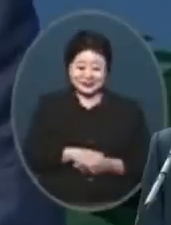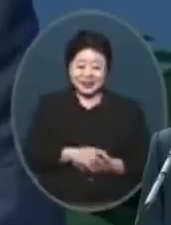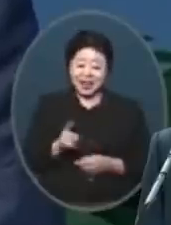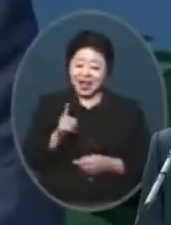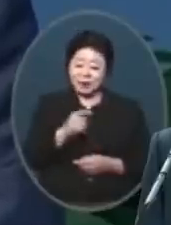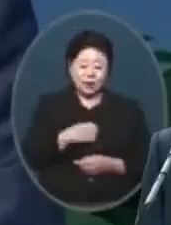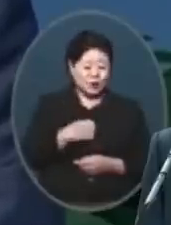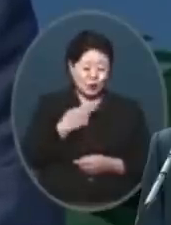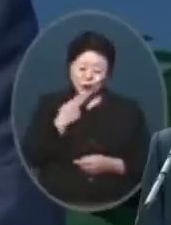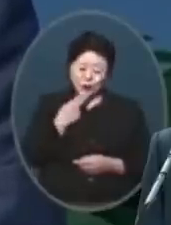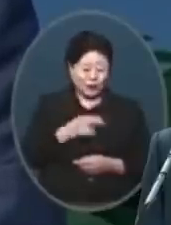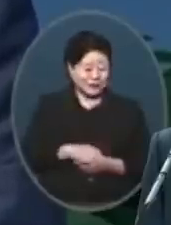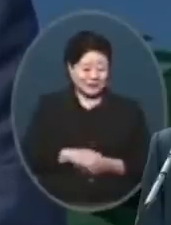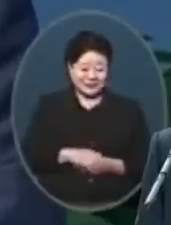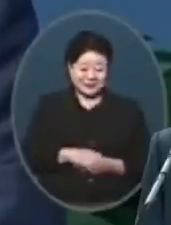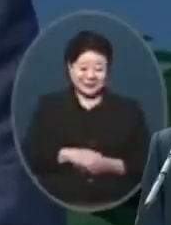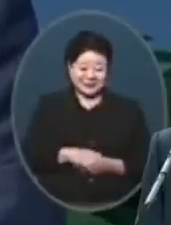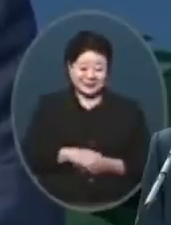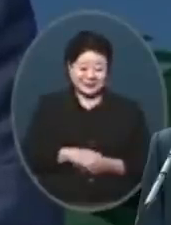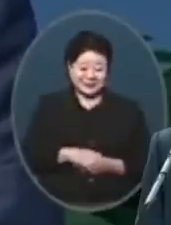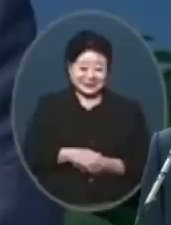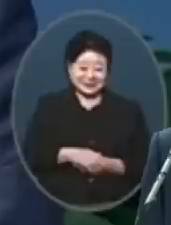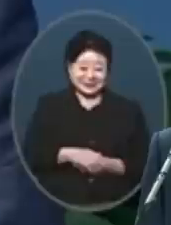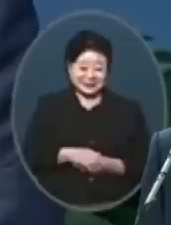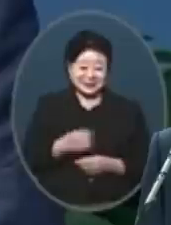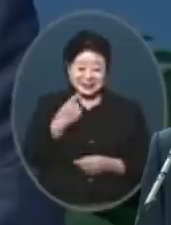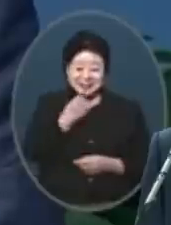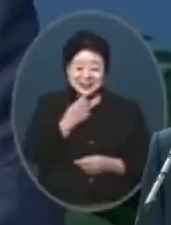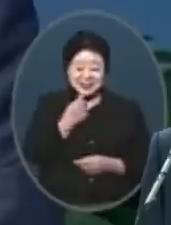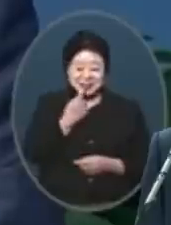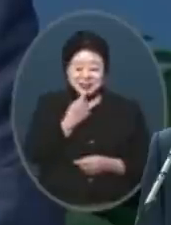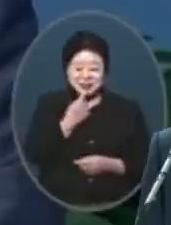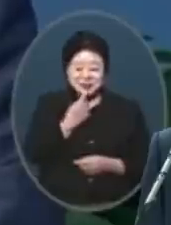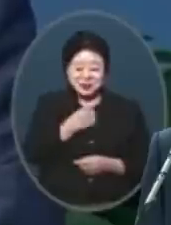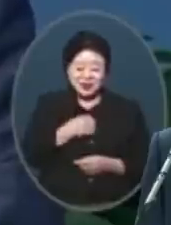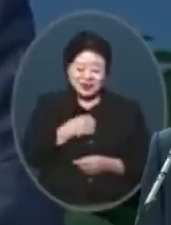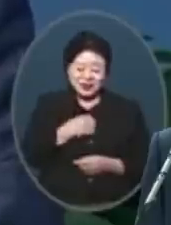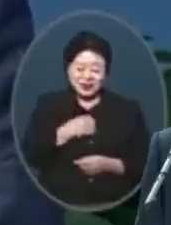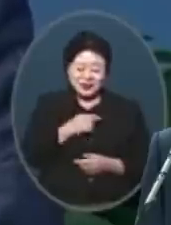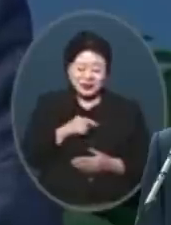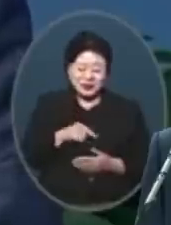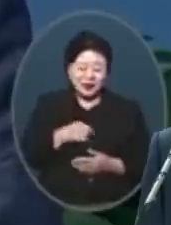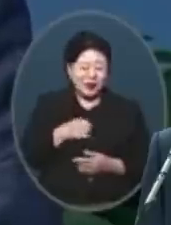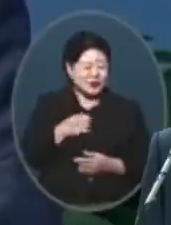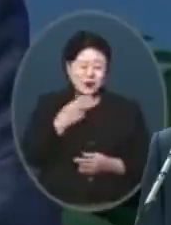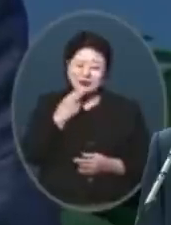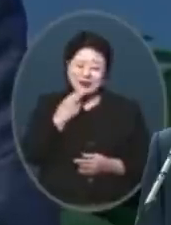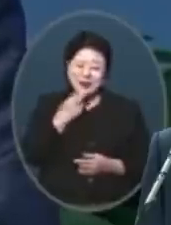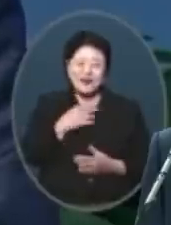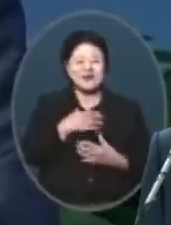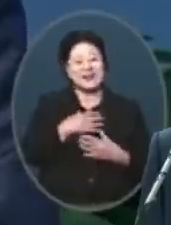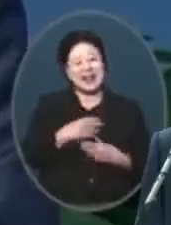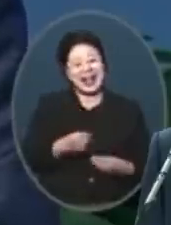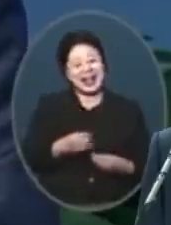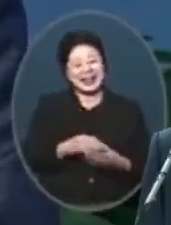아무것도 걱정이 안 돼요. 입으로는 걱정한다고 말하지만 속으로는 그렇지 않아요. 평안해요.